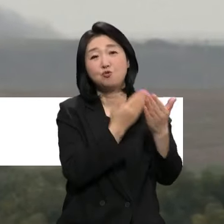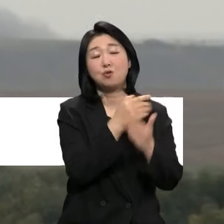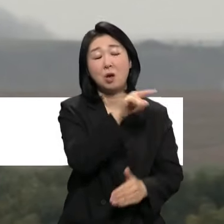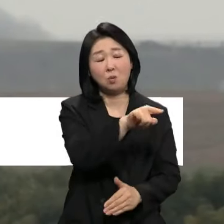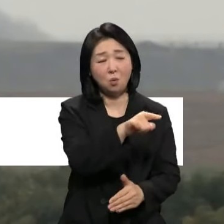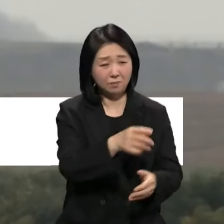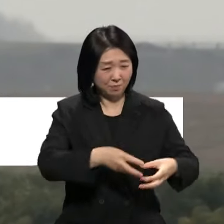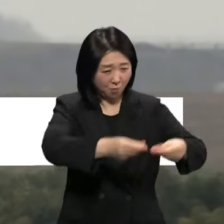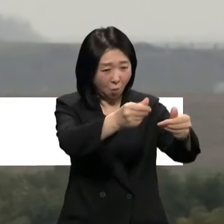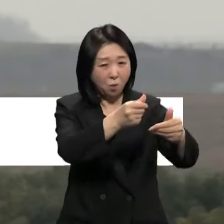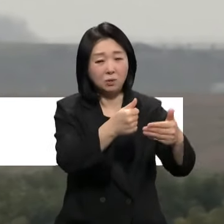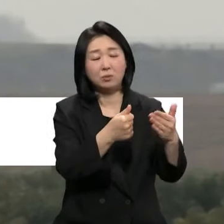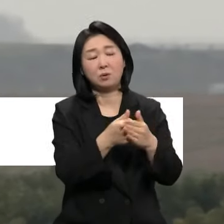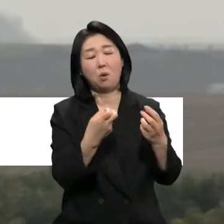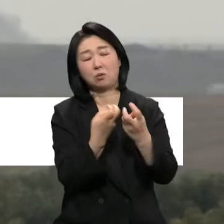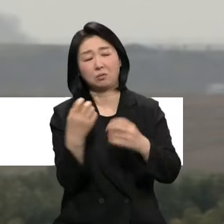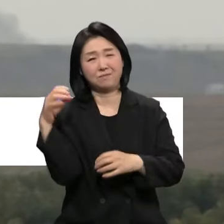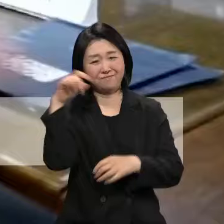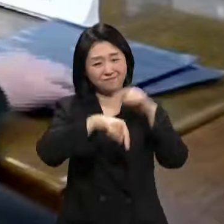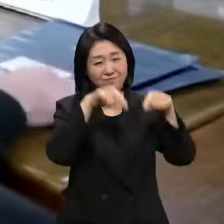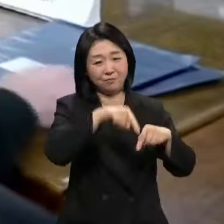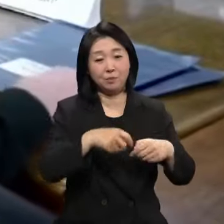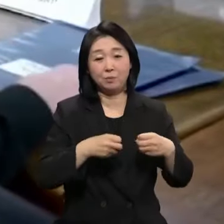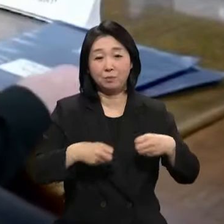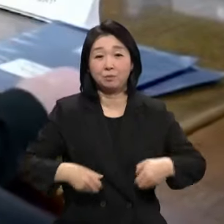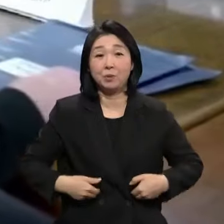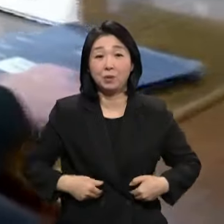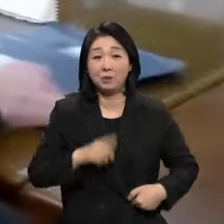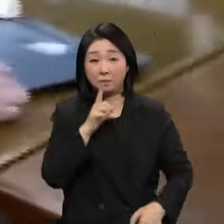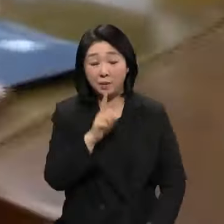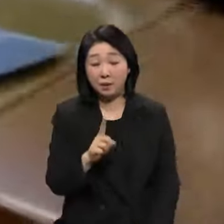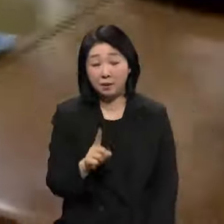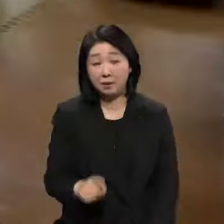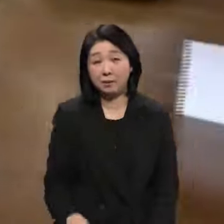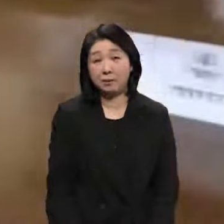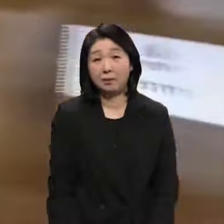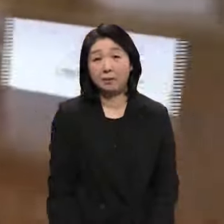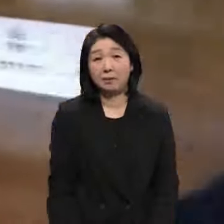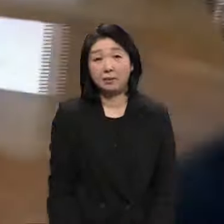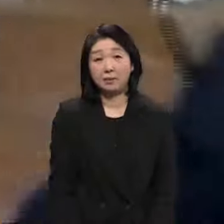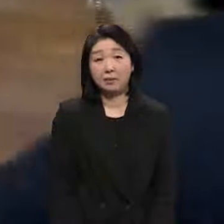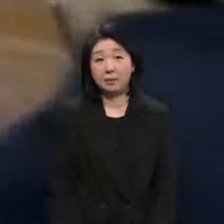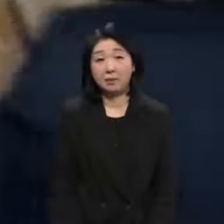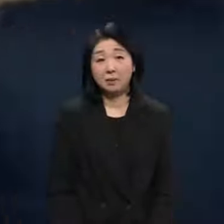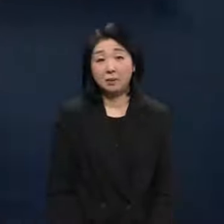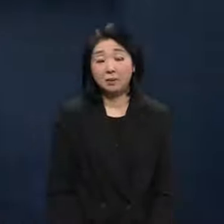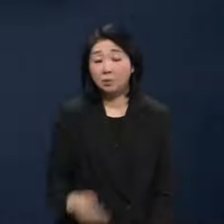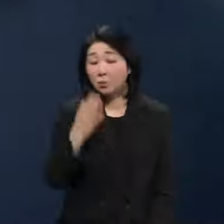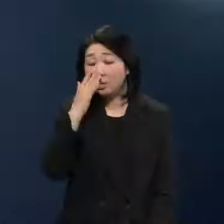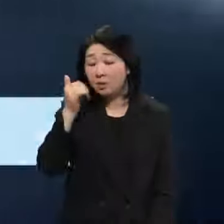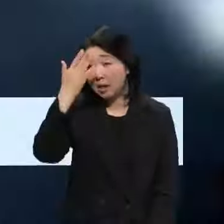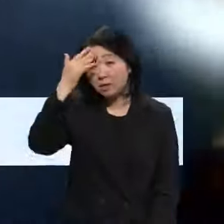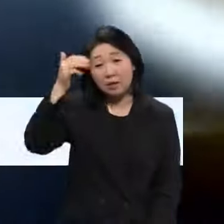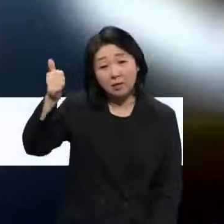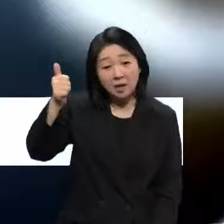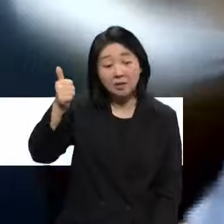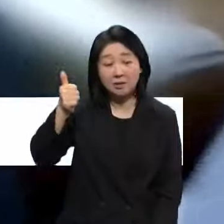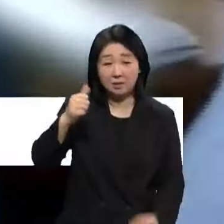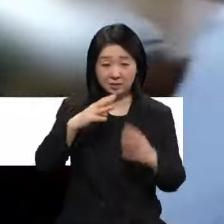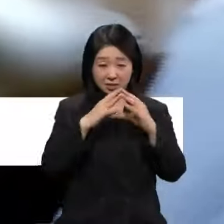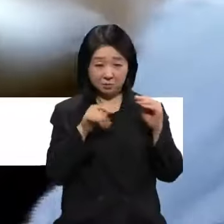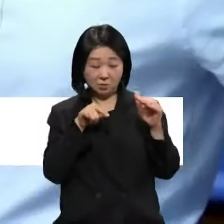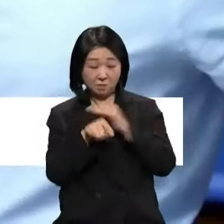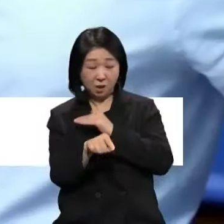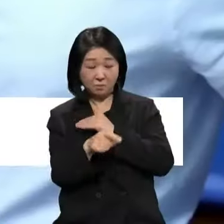정스 불가피하다는 겁니다 현지 매체들에 따르면 이스라엘군 수부는 최근 이집트를 방문해